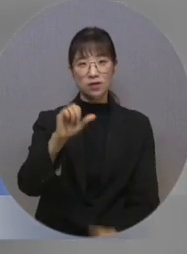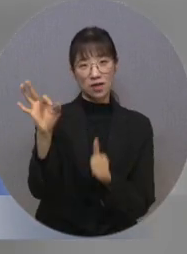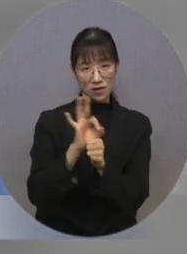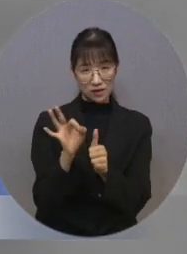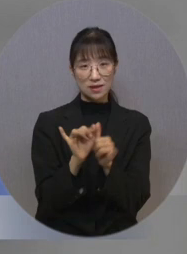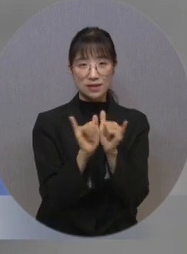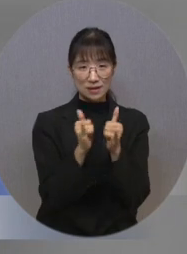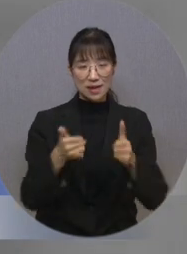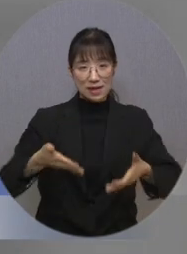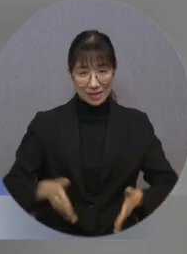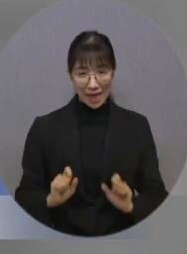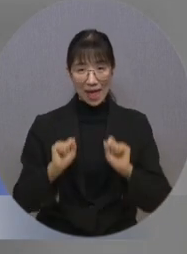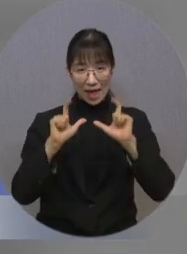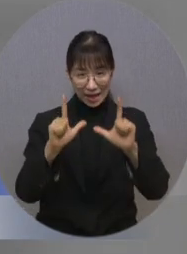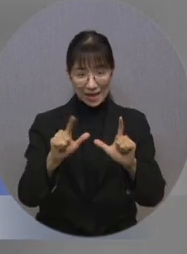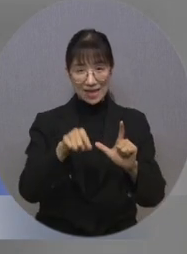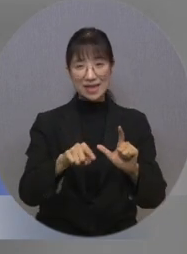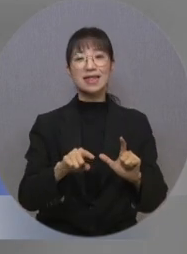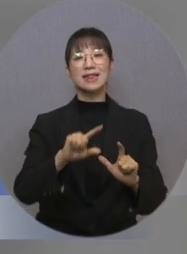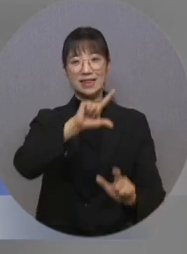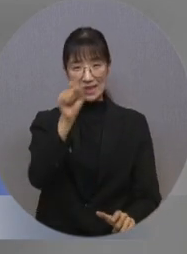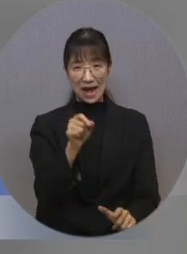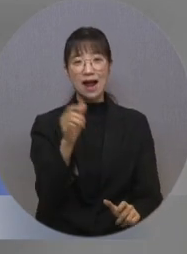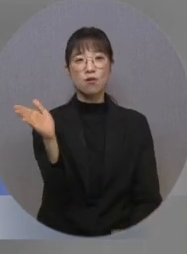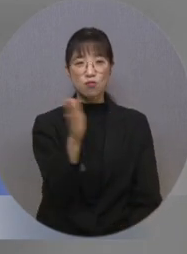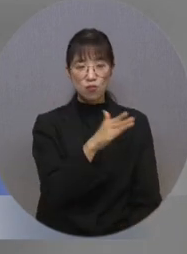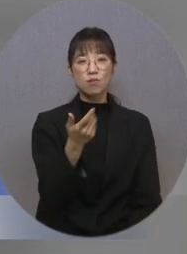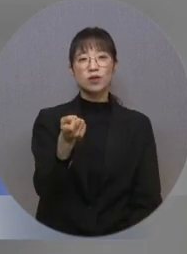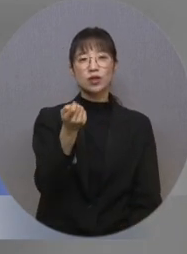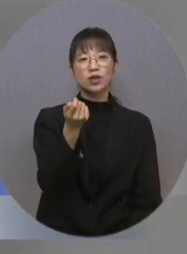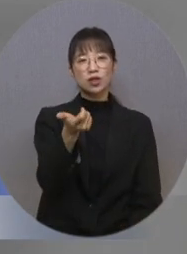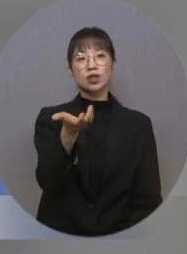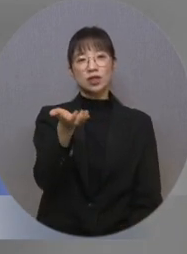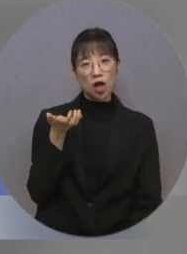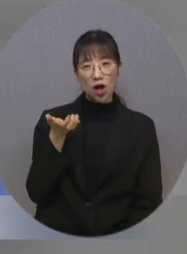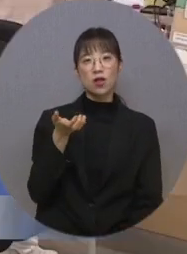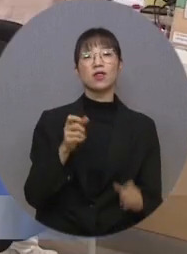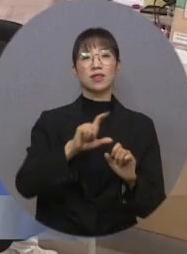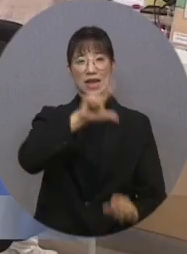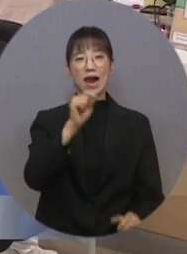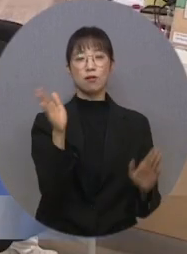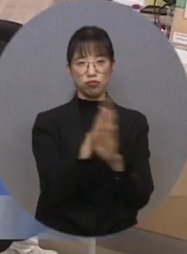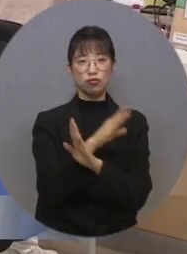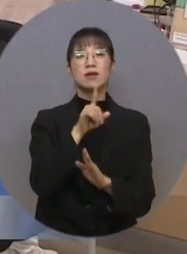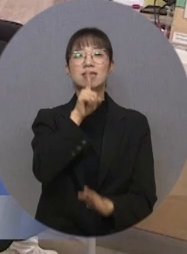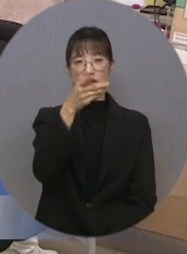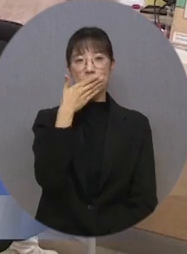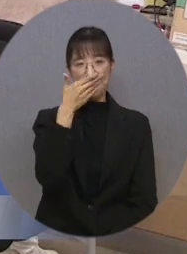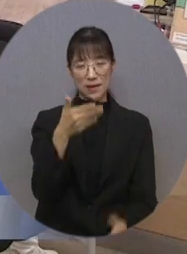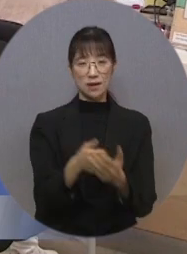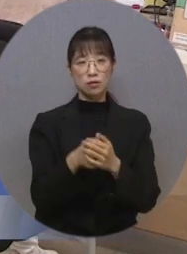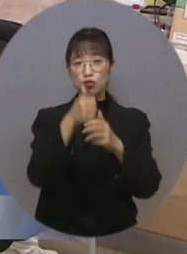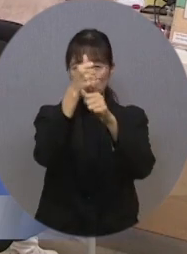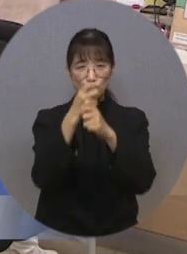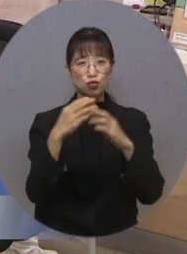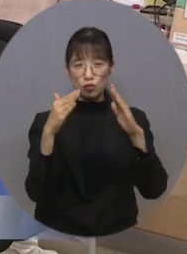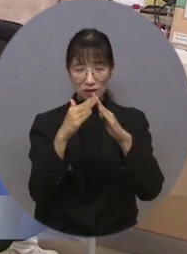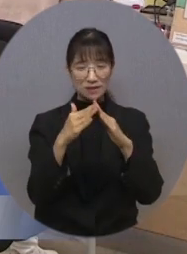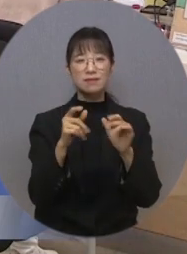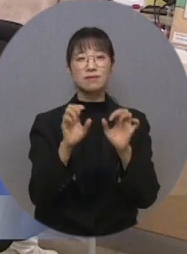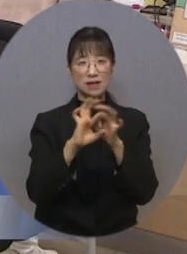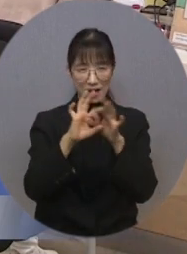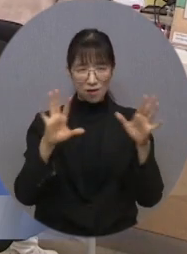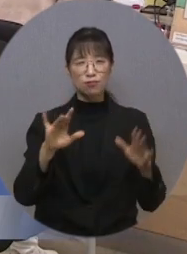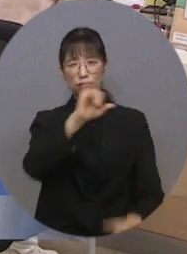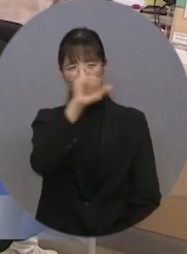수급자는 생일이 포함된 달에 전달부터 기초연금을 신청할 수 있는데요 주소지와 상관없이 전국